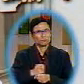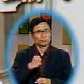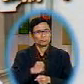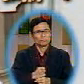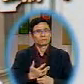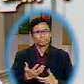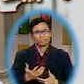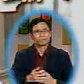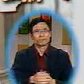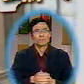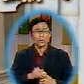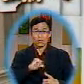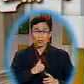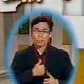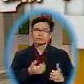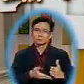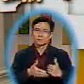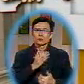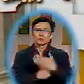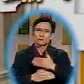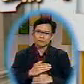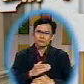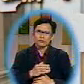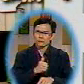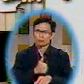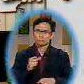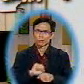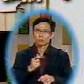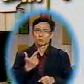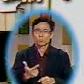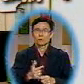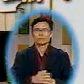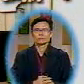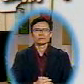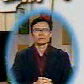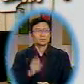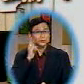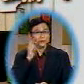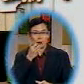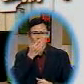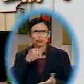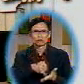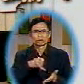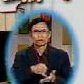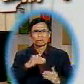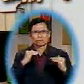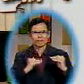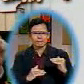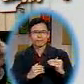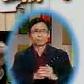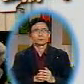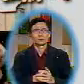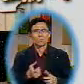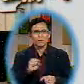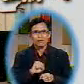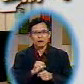即係僱主聘請呢個殘疾人士朋友個機會就會大好多。 大家都知道香港嘅稅率比較低嘅，咁究竟多咗個優